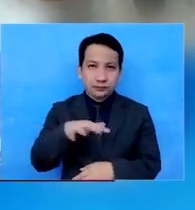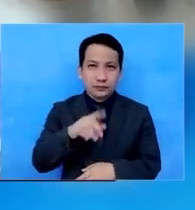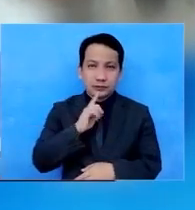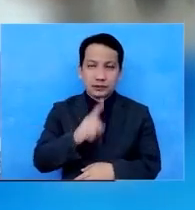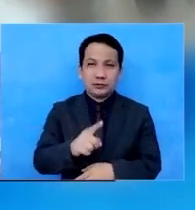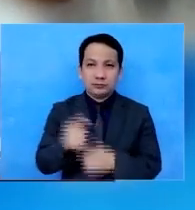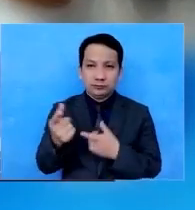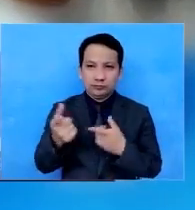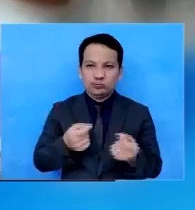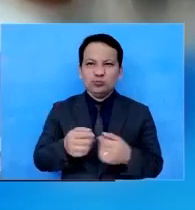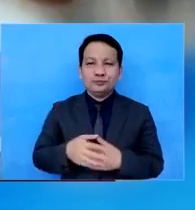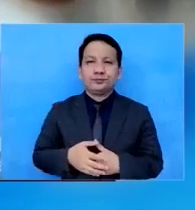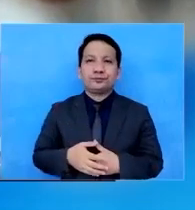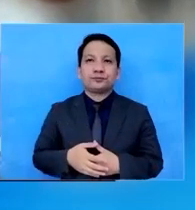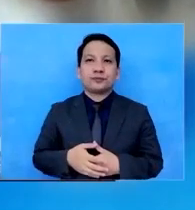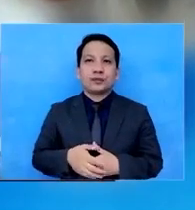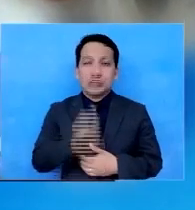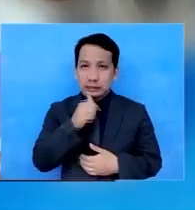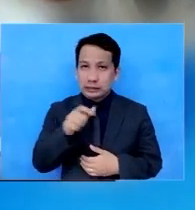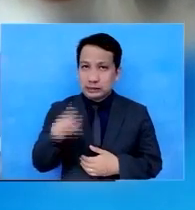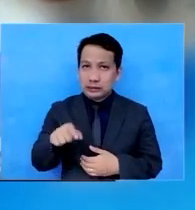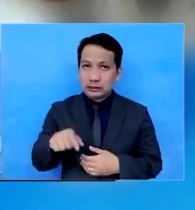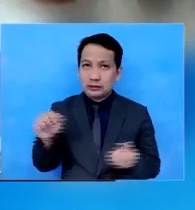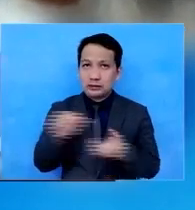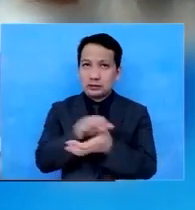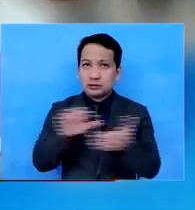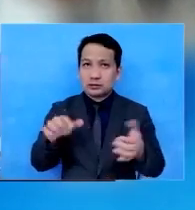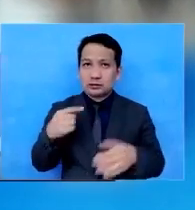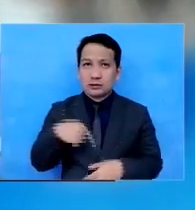gagawin but not necessarily destroying us.